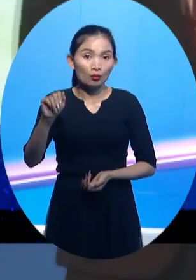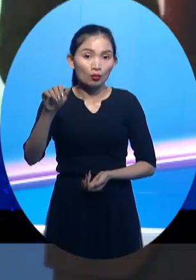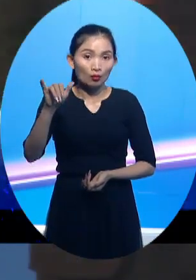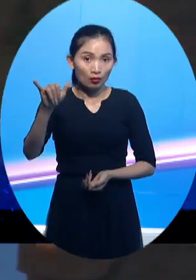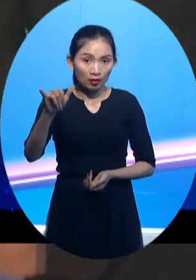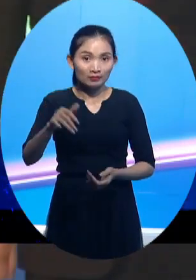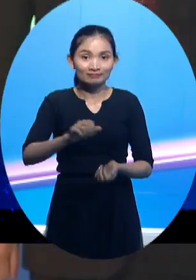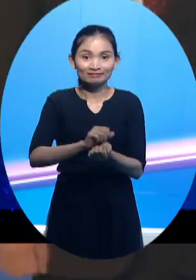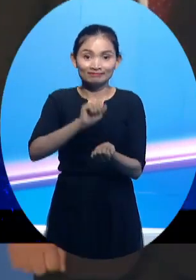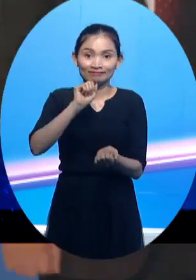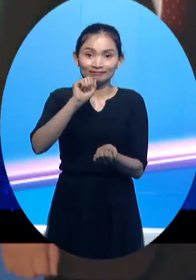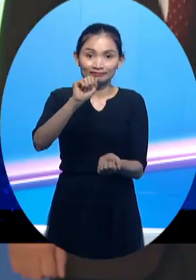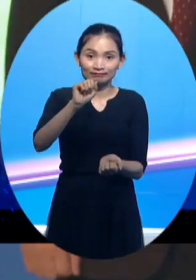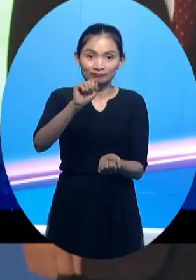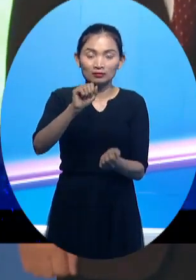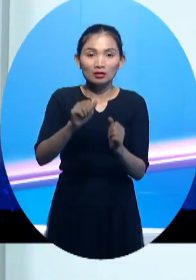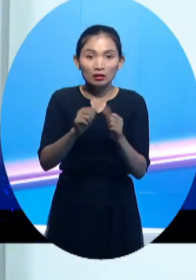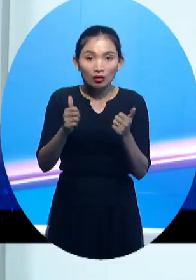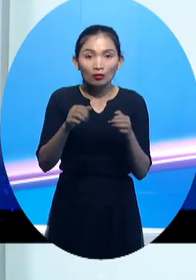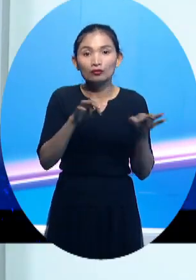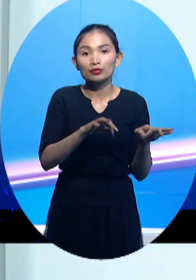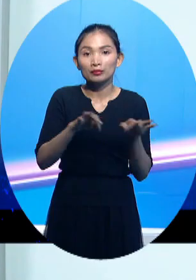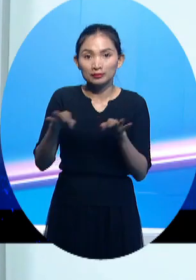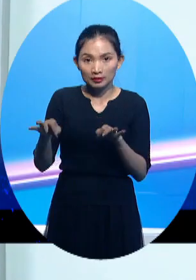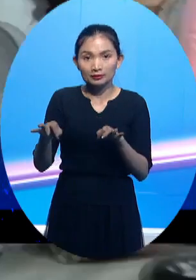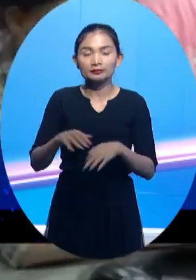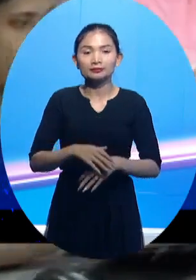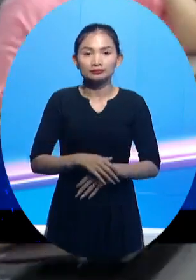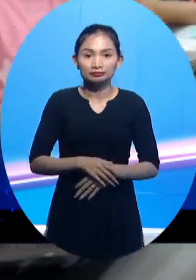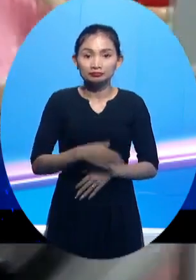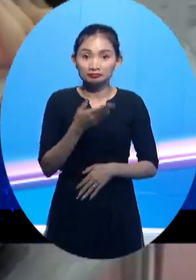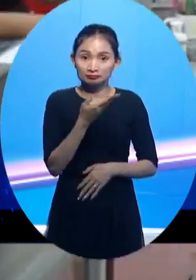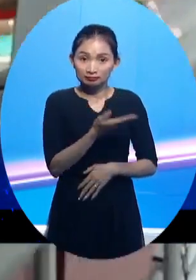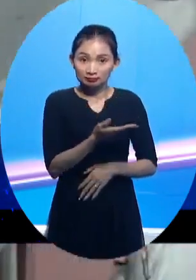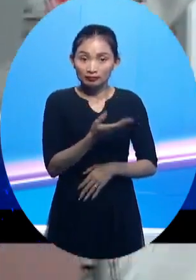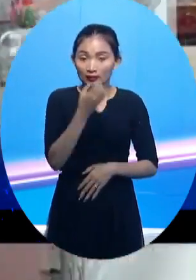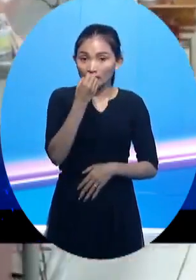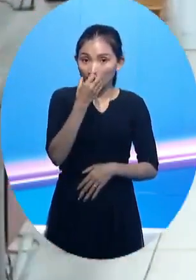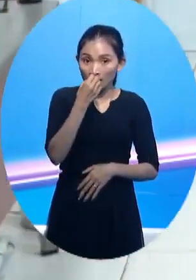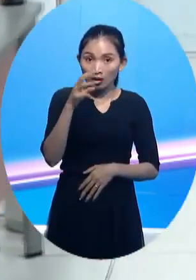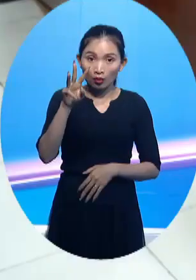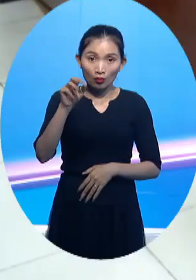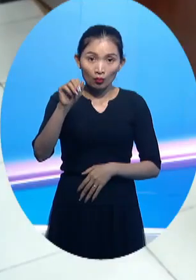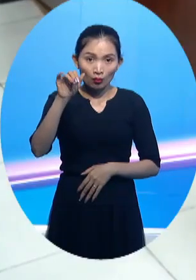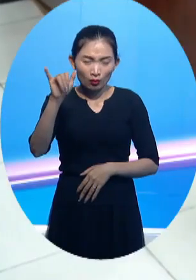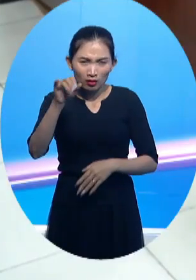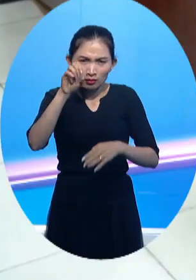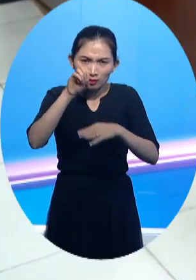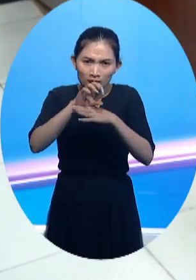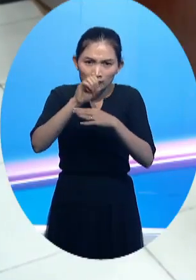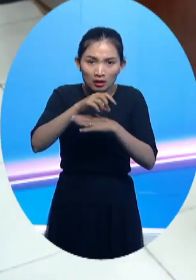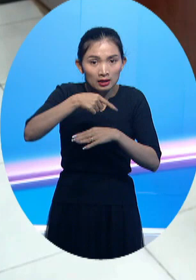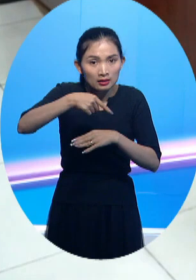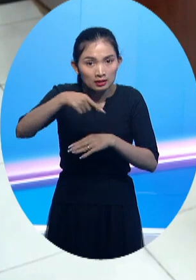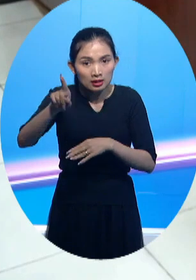năm 2023 diễn ra tại thành phố Hồ Chí Minh do tạp chí doanh nghiệp và thương mại tổ chức là đơn vị tư vấn du học việc làm đỉnh cư